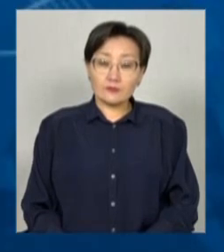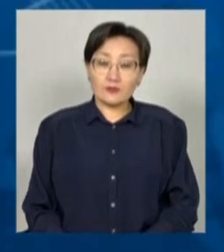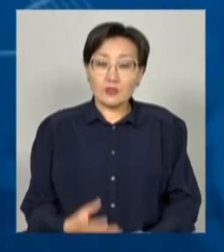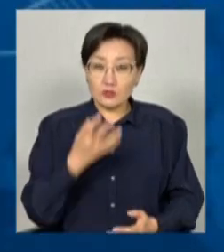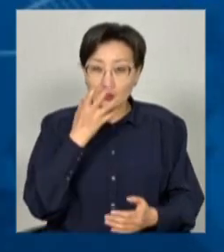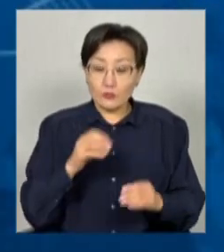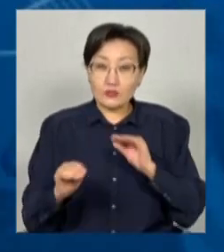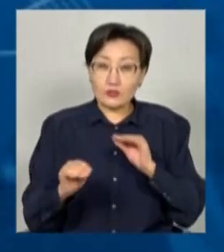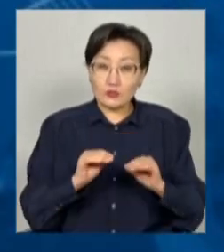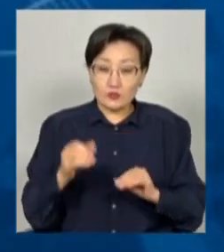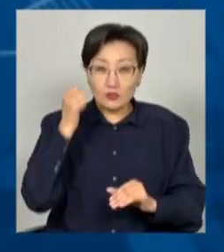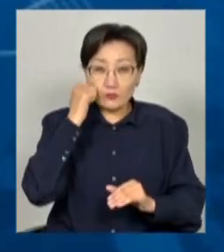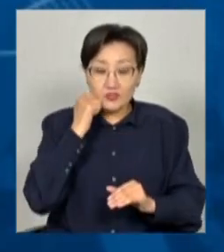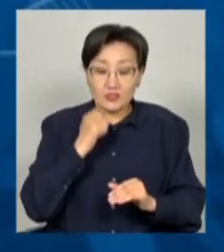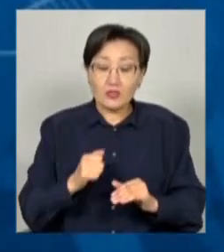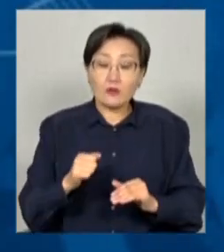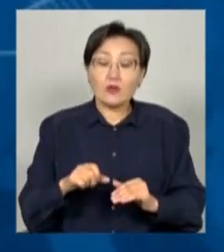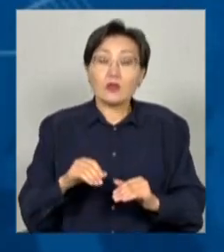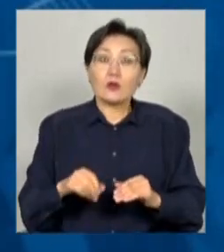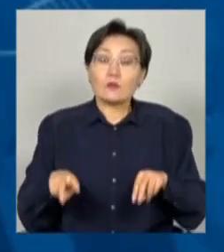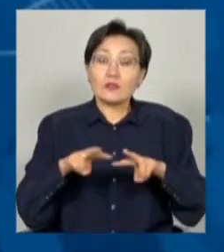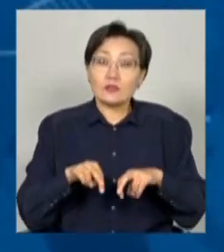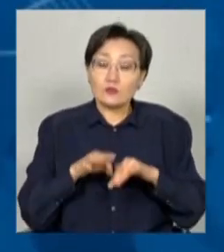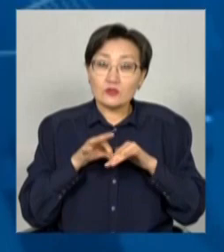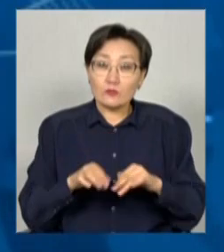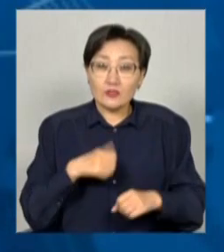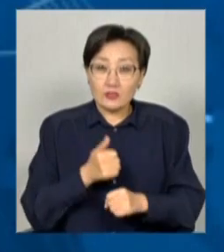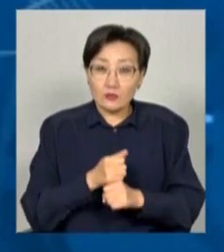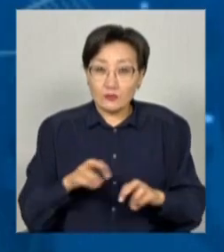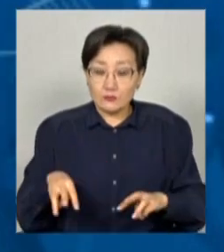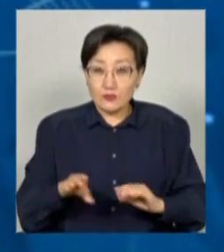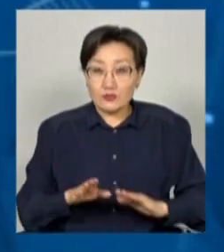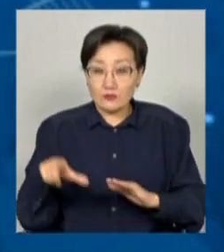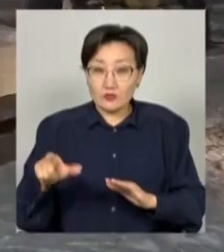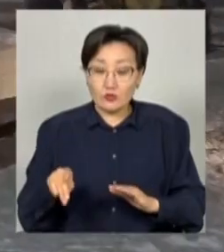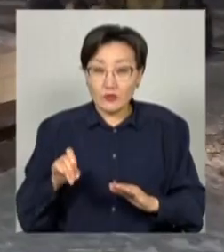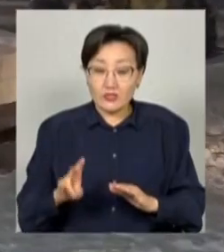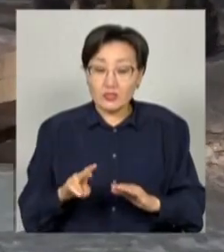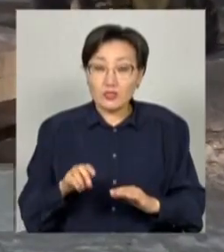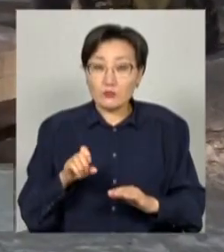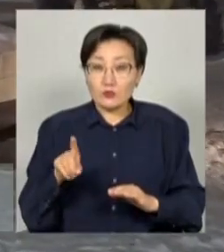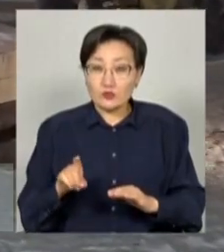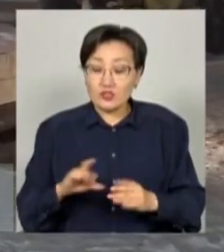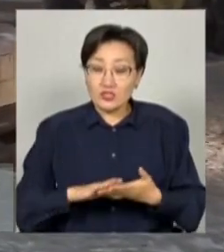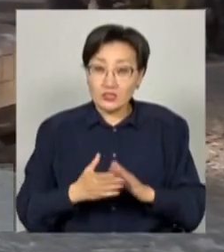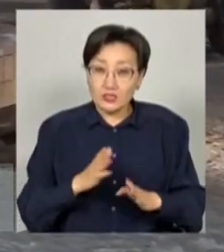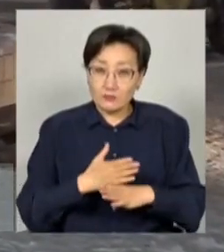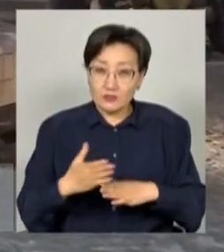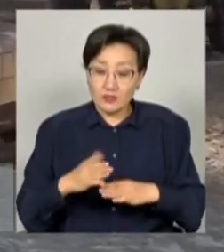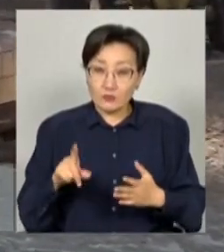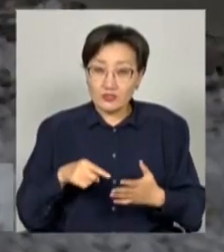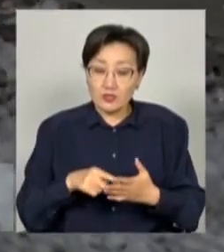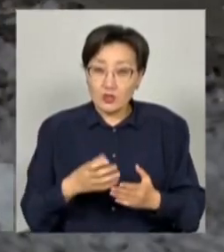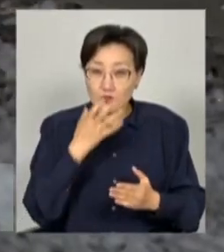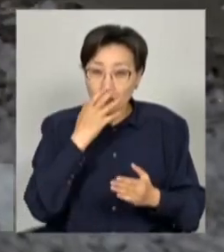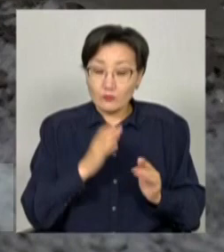Жылу инфрақұрылымның тозу көрсеткішіне талдау жасалуы керек. Премьер-министрдің орынбасары Серік Жұманғарин Екібастұздағы жағдайдан кейін